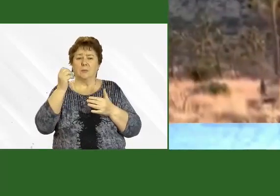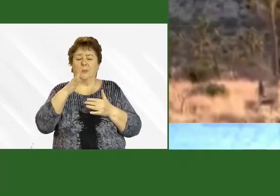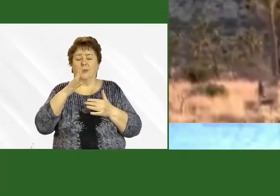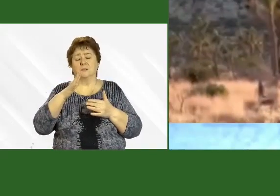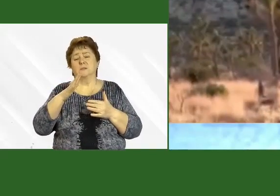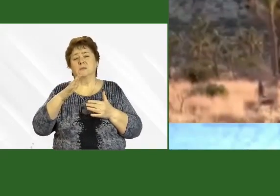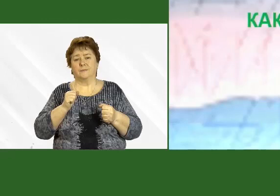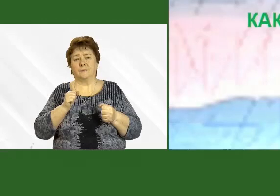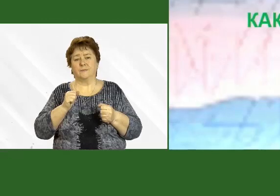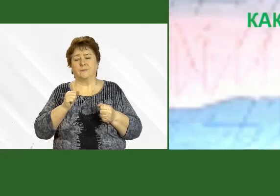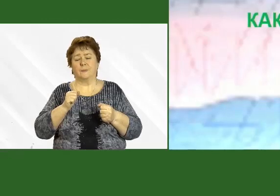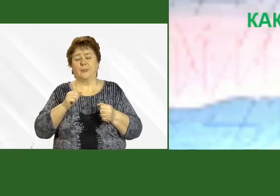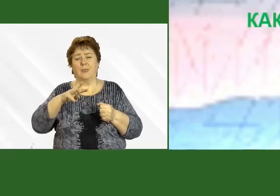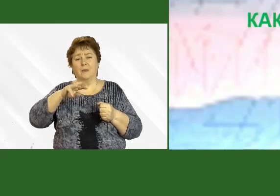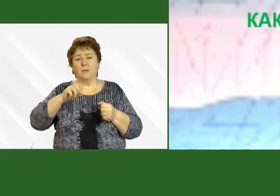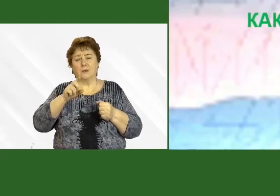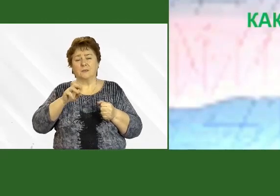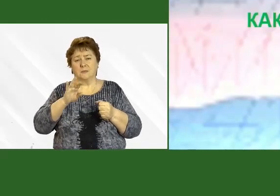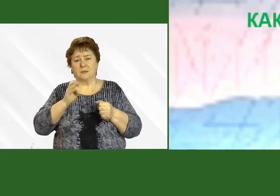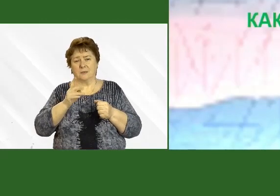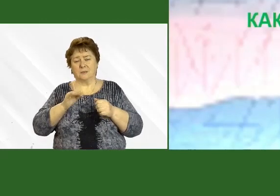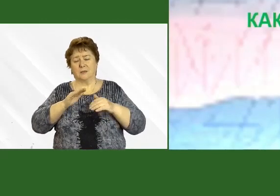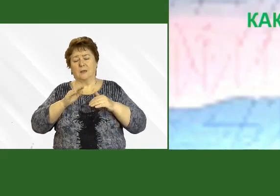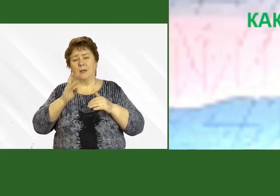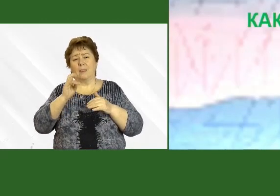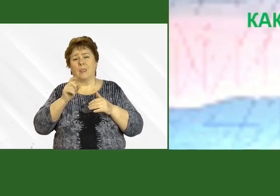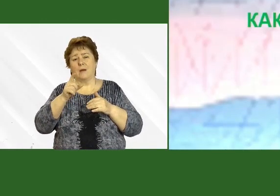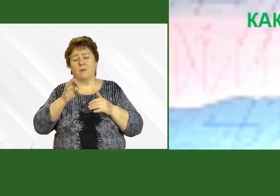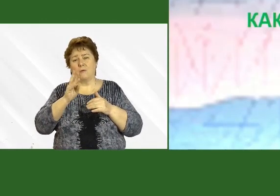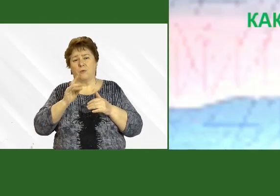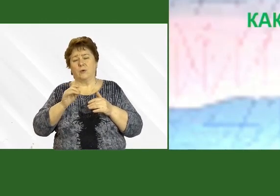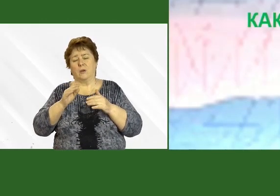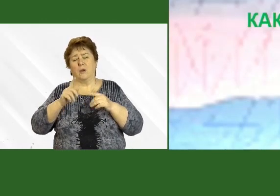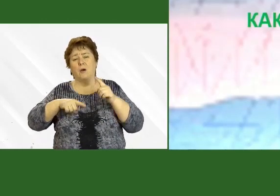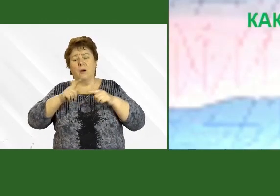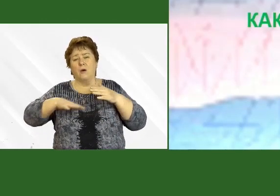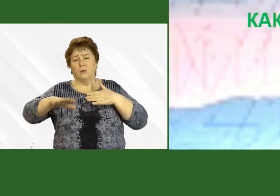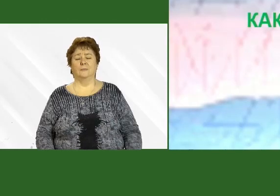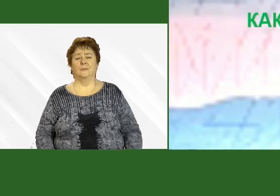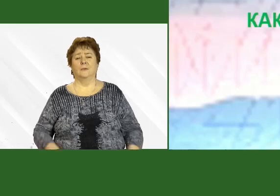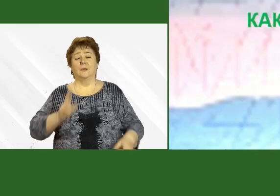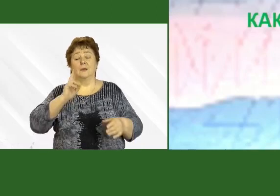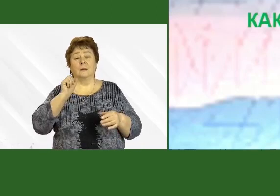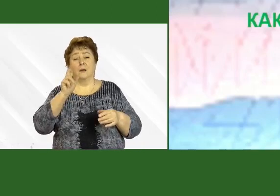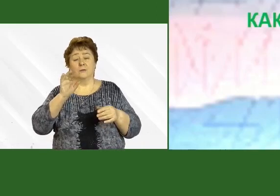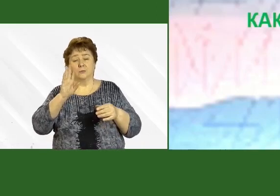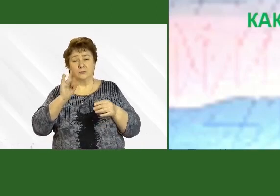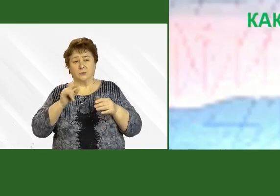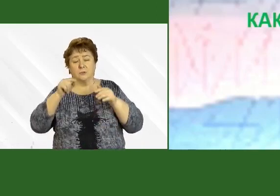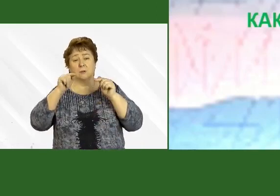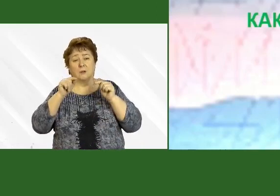метров мексиканская на горе родина кактусов и агавы кактусы